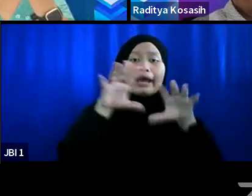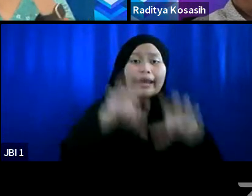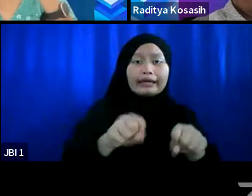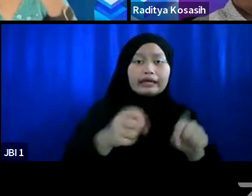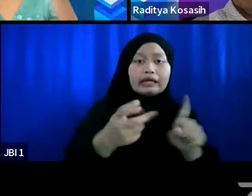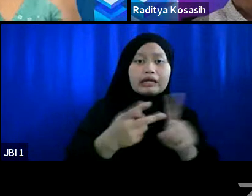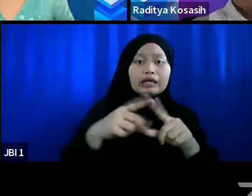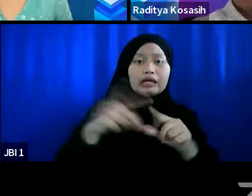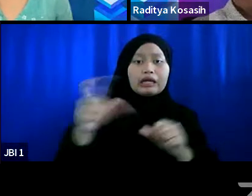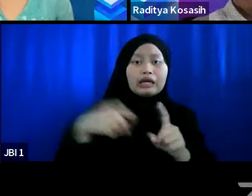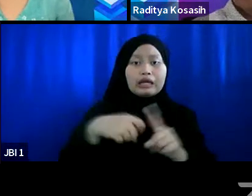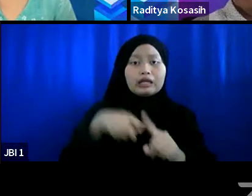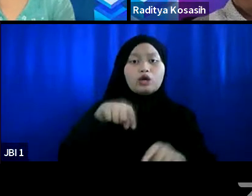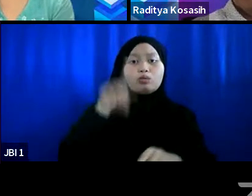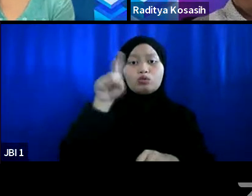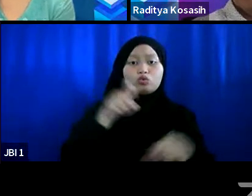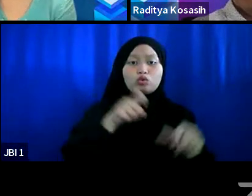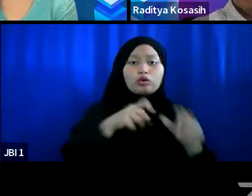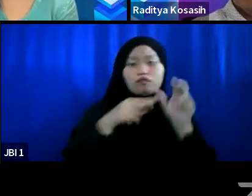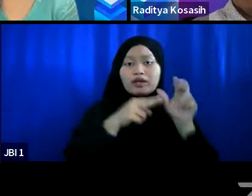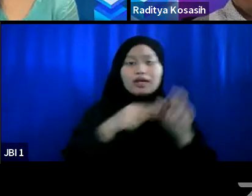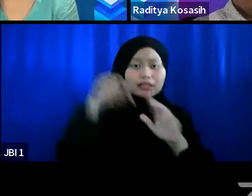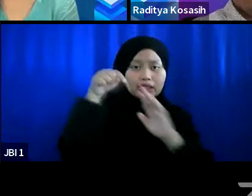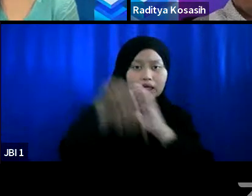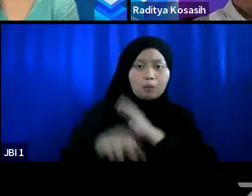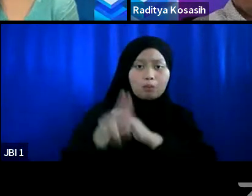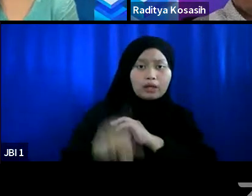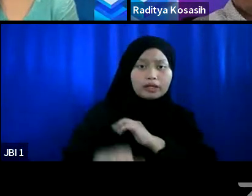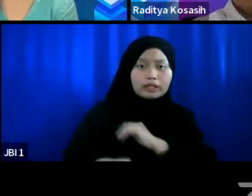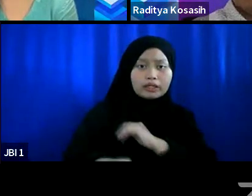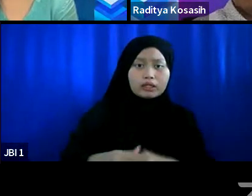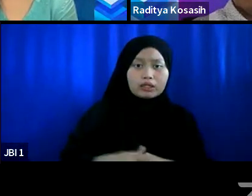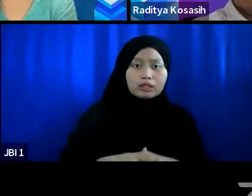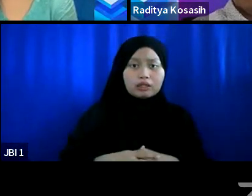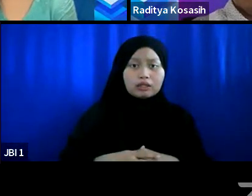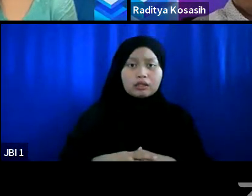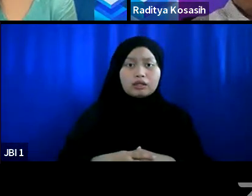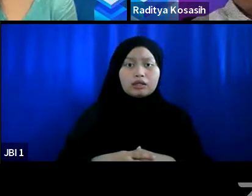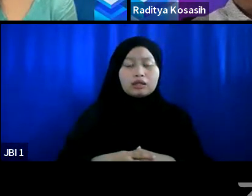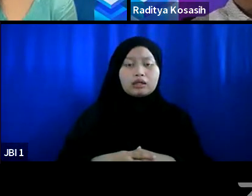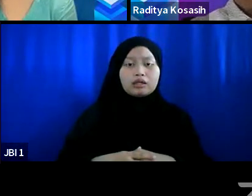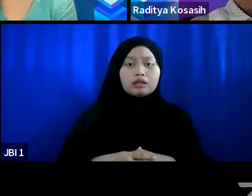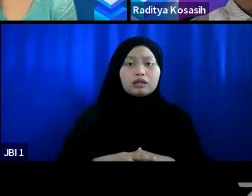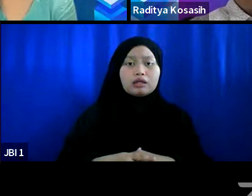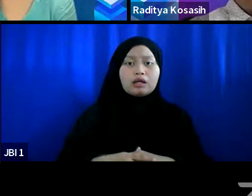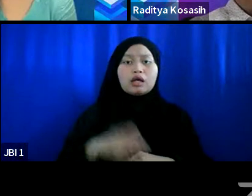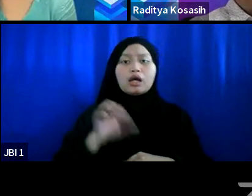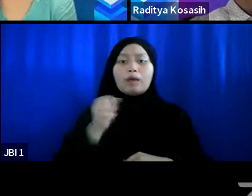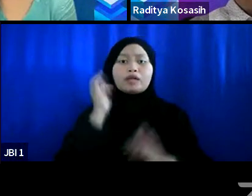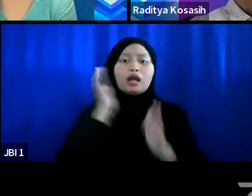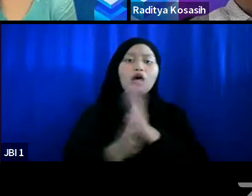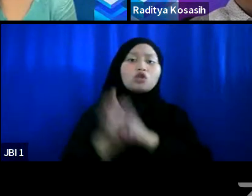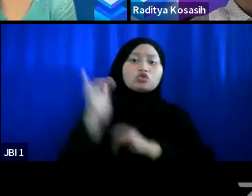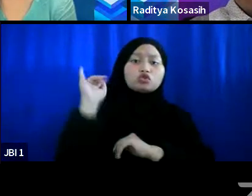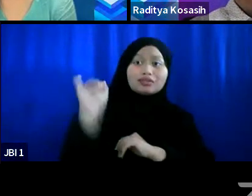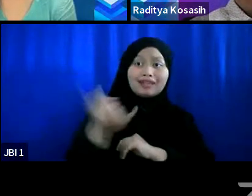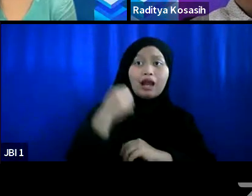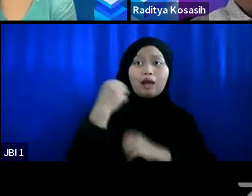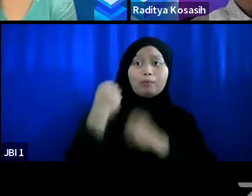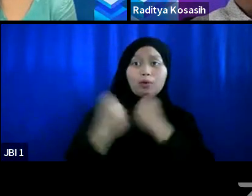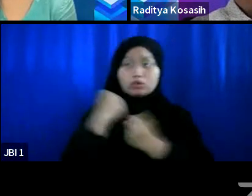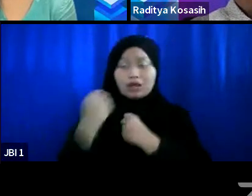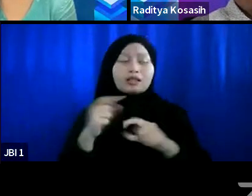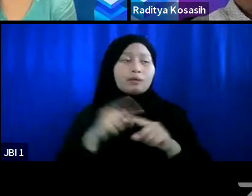perlu satu investigasi dan juga tidak bisa serta-merta juga dipisahkan pada pnya tapi bisa